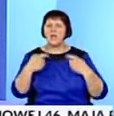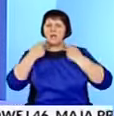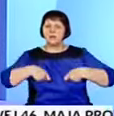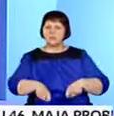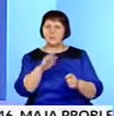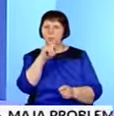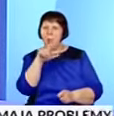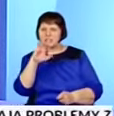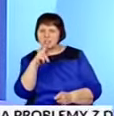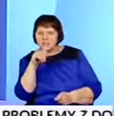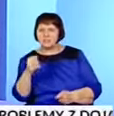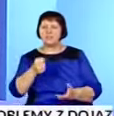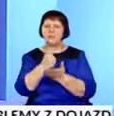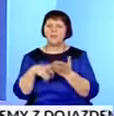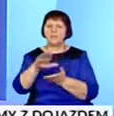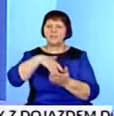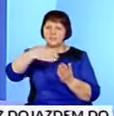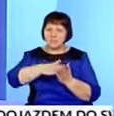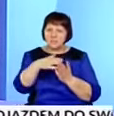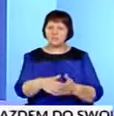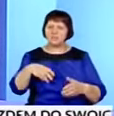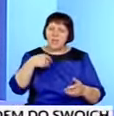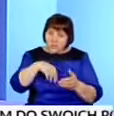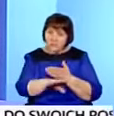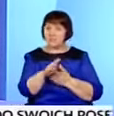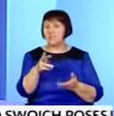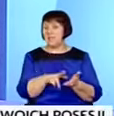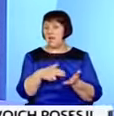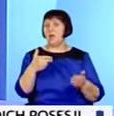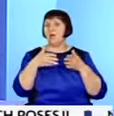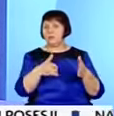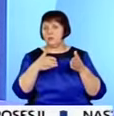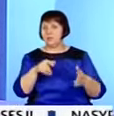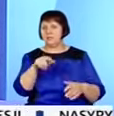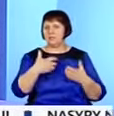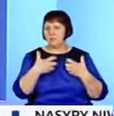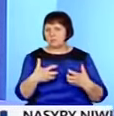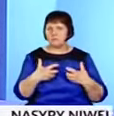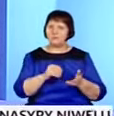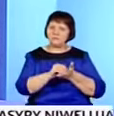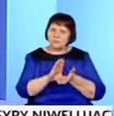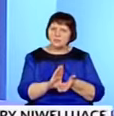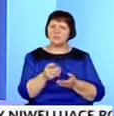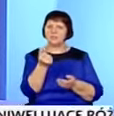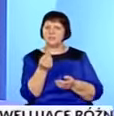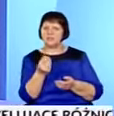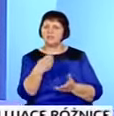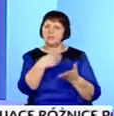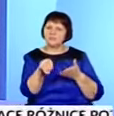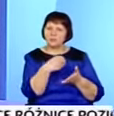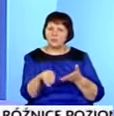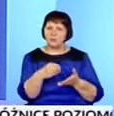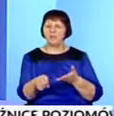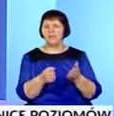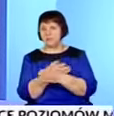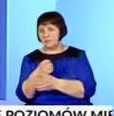Błaszek w powiecie sieradzkim ponownie wyszli na ulicę. Domagają się od rządu wstrzymania importu tanich warzyw i podniesienia cen w skupie. Dzisiaj